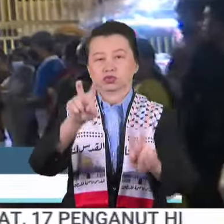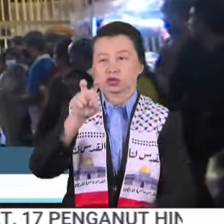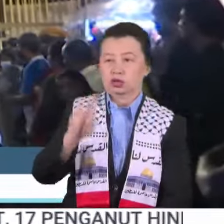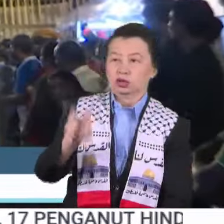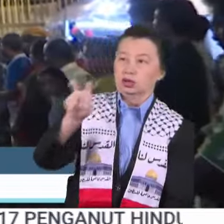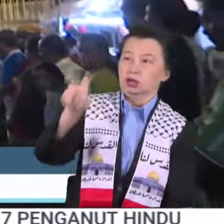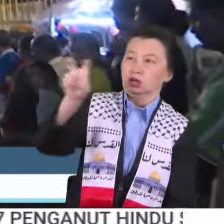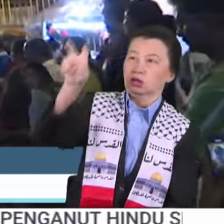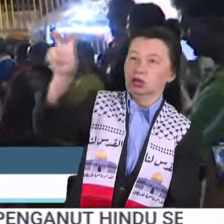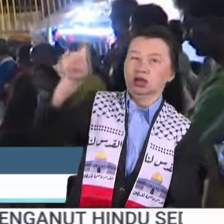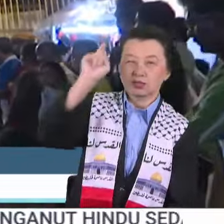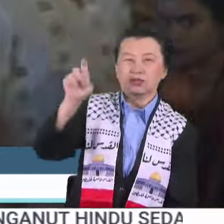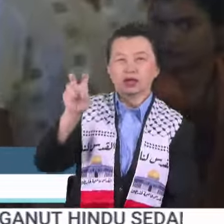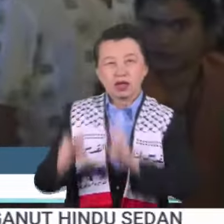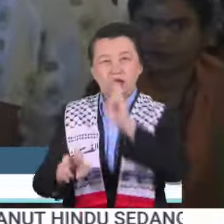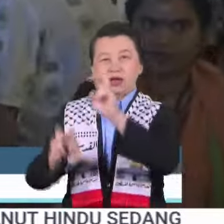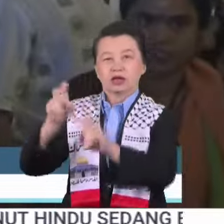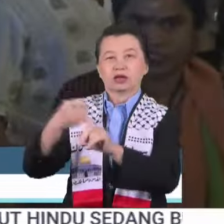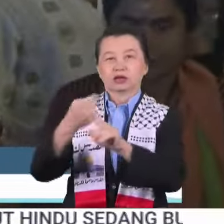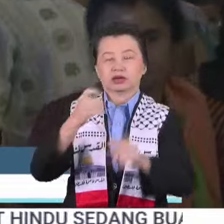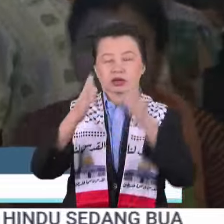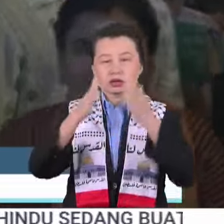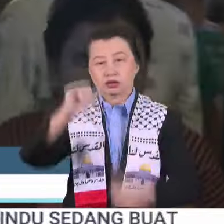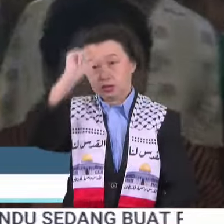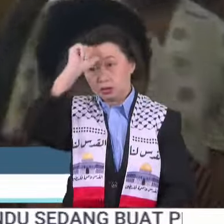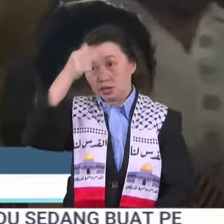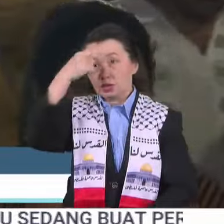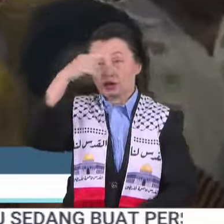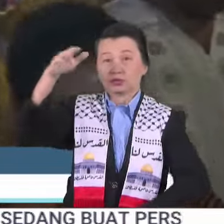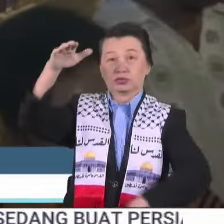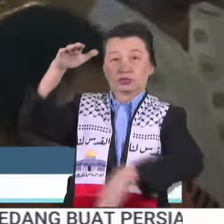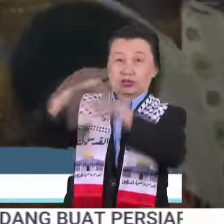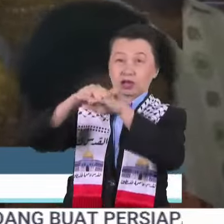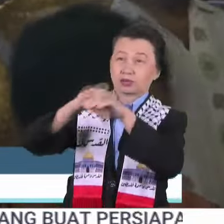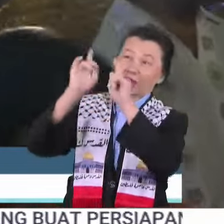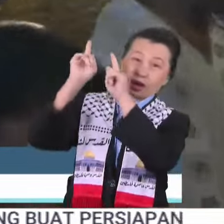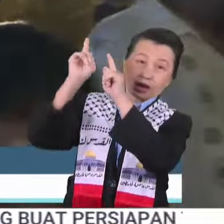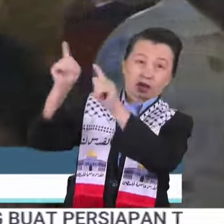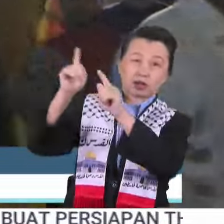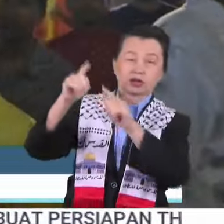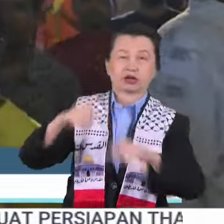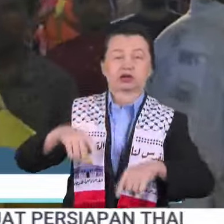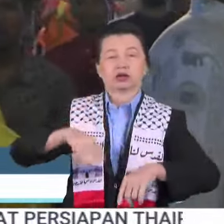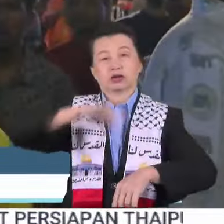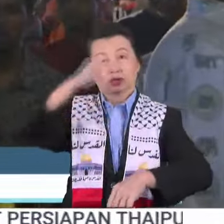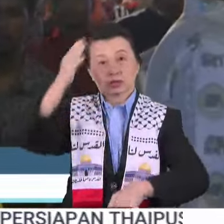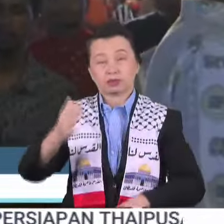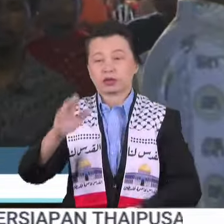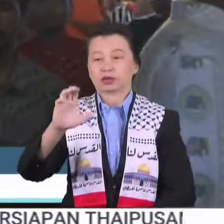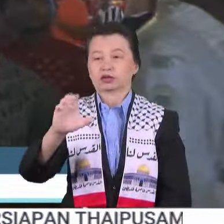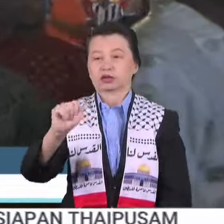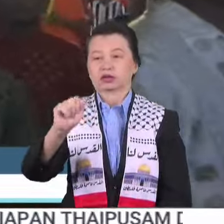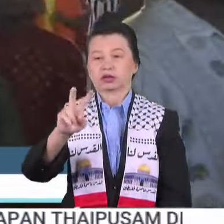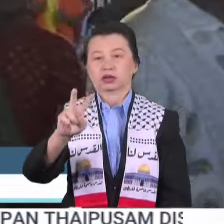tangga yang perlu diambil oleh pelawat dan penganut Hindu untuk sampai ke Gua Kuil Sri Subramaniar.